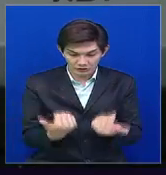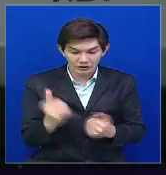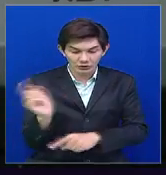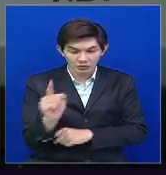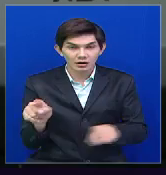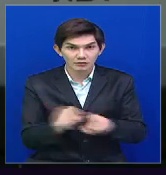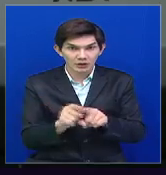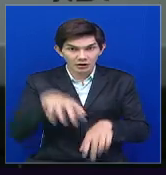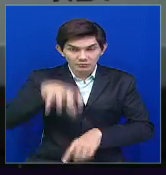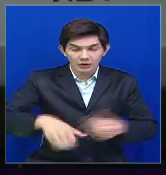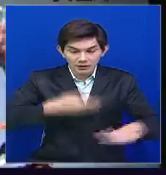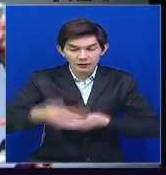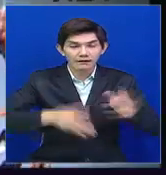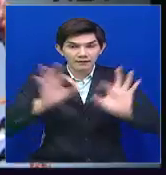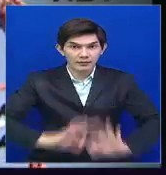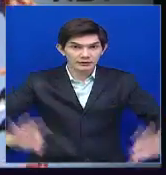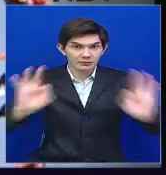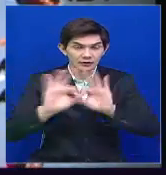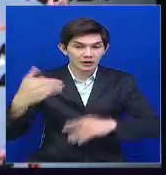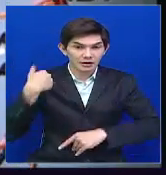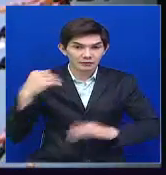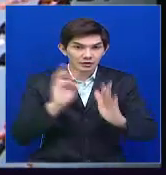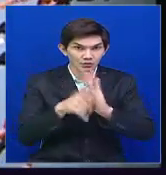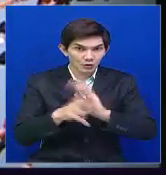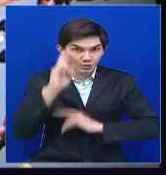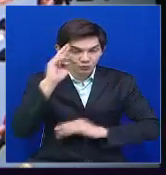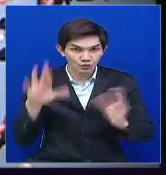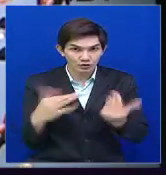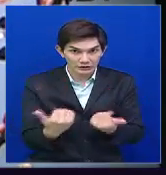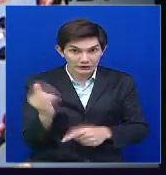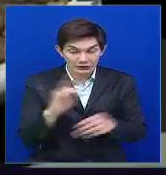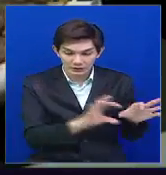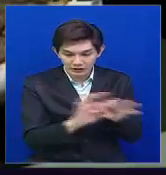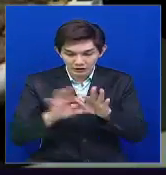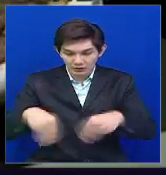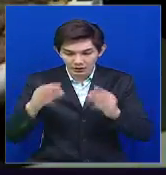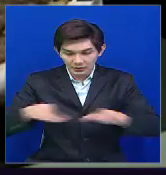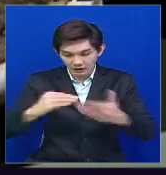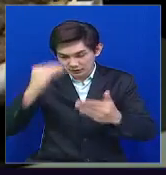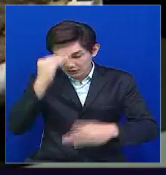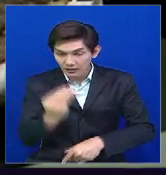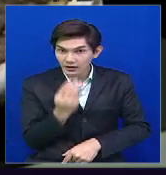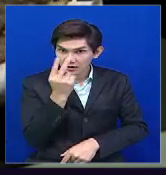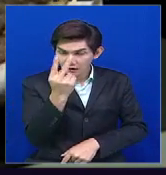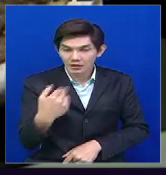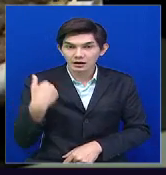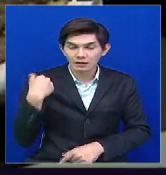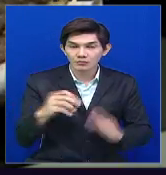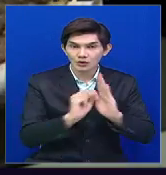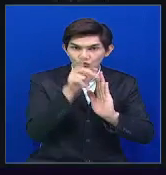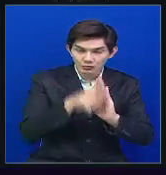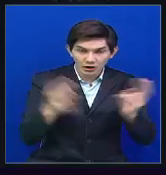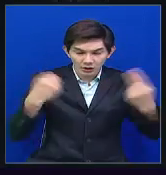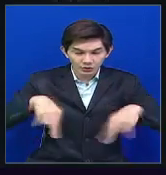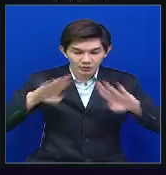เป็นเมืองท่าการค้าสำคัญซึ่งชุดความรู้ดังกล่าวจะสามารถเชื่อมโยงให้นักเรียนเห็นได้ว่าทั้งสองพื้นที่ก็มีเรื่อง